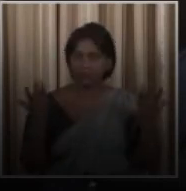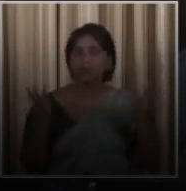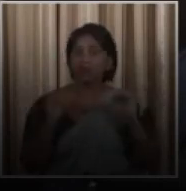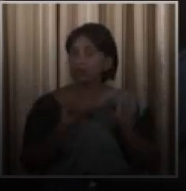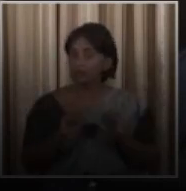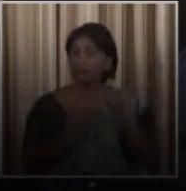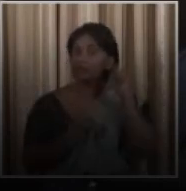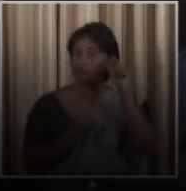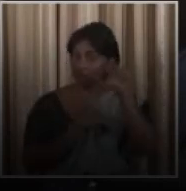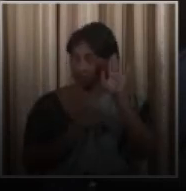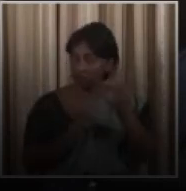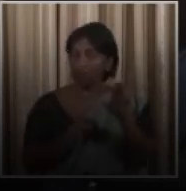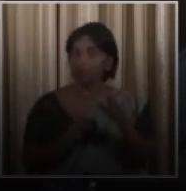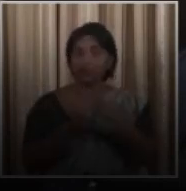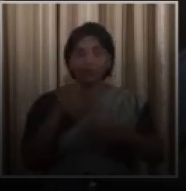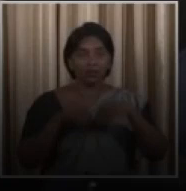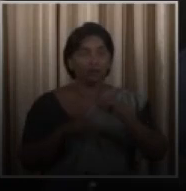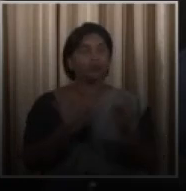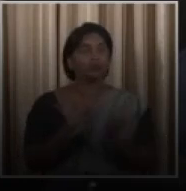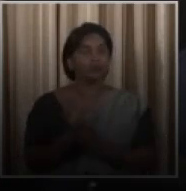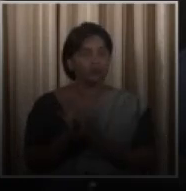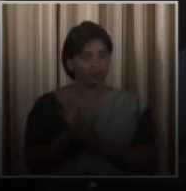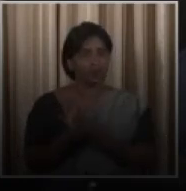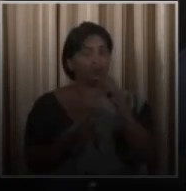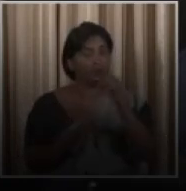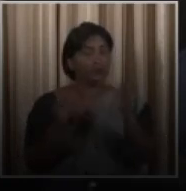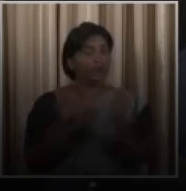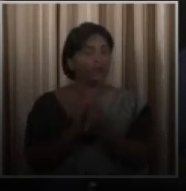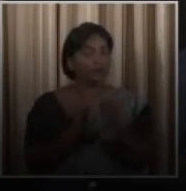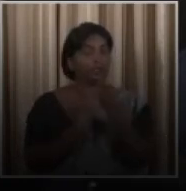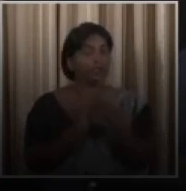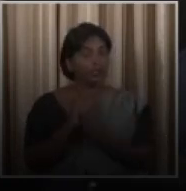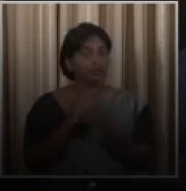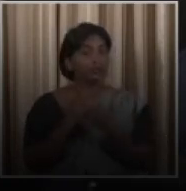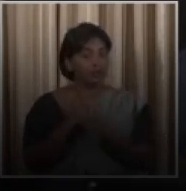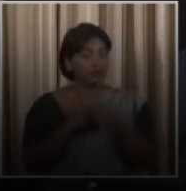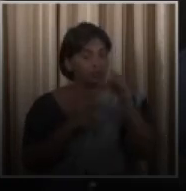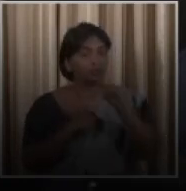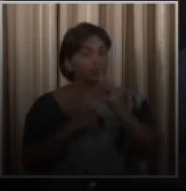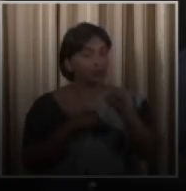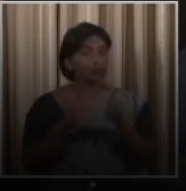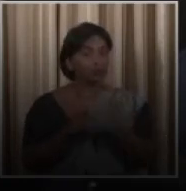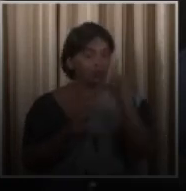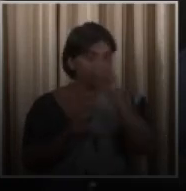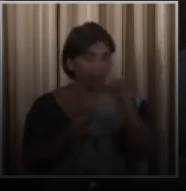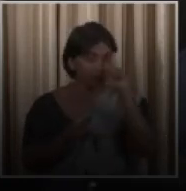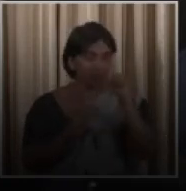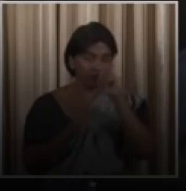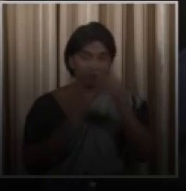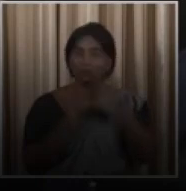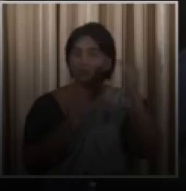මොකද ඒගොල්ලන්ට මැතිවරණ කොමිෂමට ඒ කටයුතු කරන්න රෙගුලාසි හදන්න ඒගොල්ලන්ම කියන විදිහට මාසයක් ගත වෙනවා